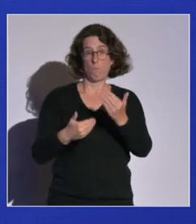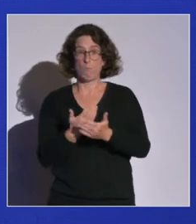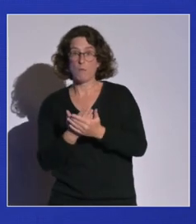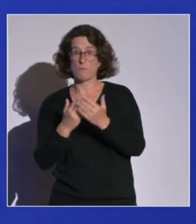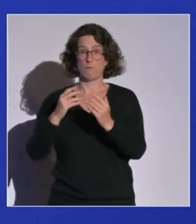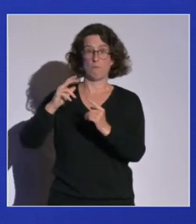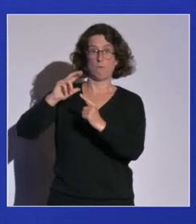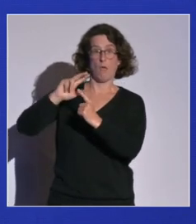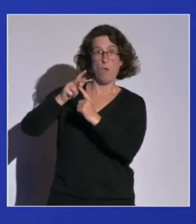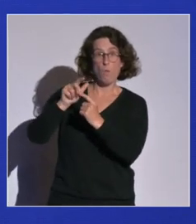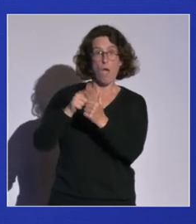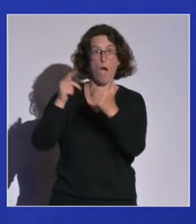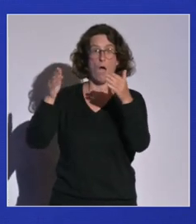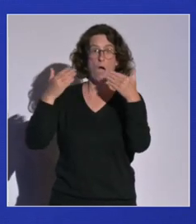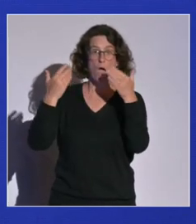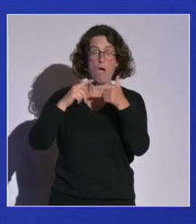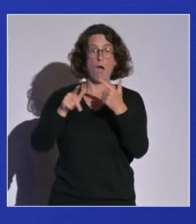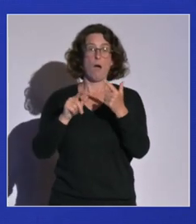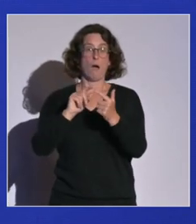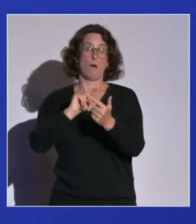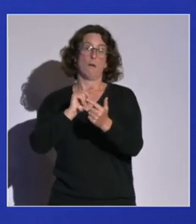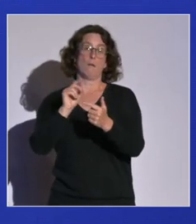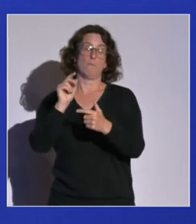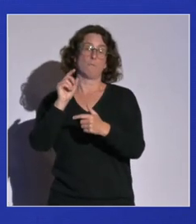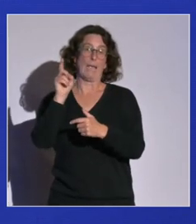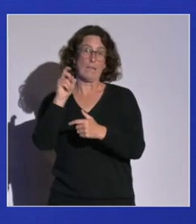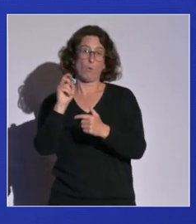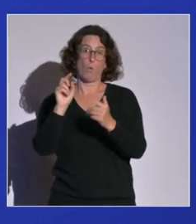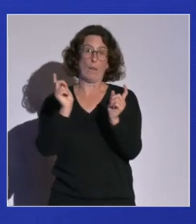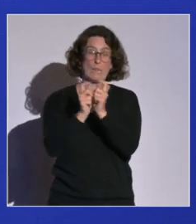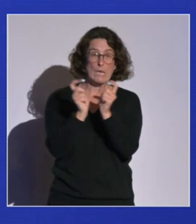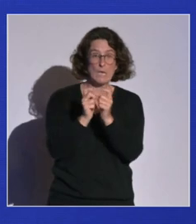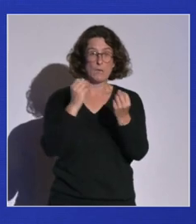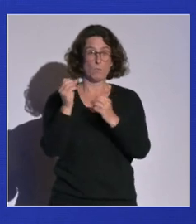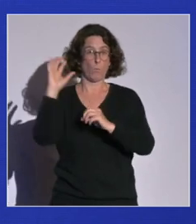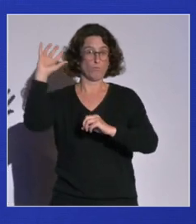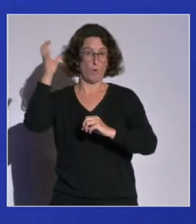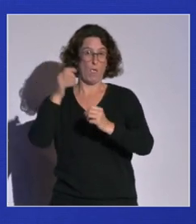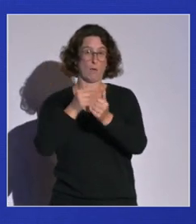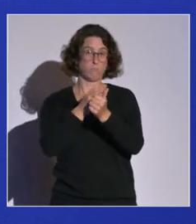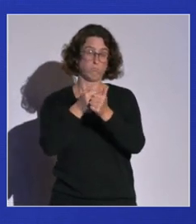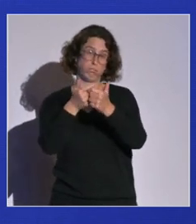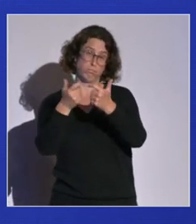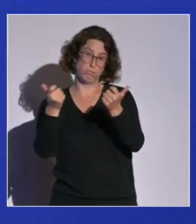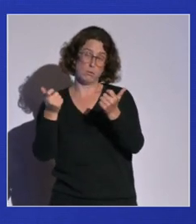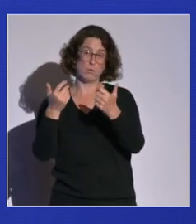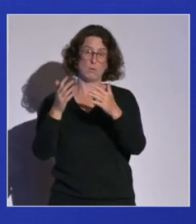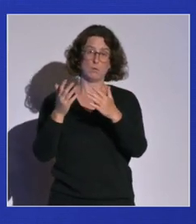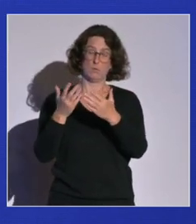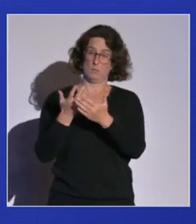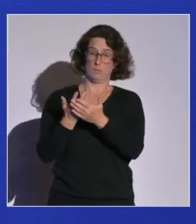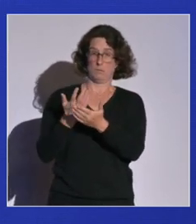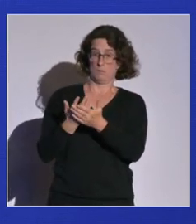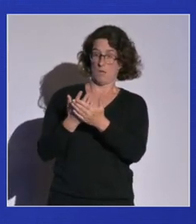l'hydroélectrique, le solaire, mais la caractéristique de ces énergies renouvelables pour l'immense